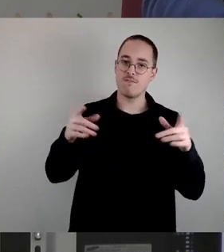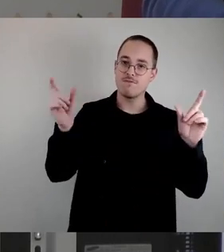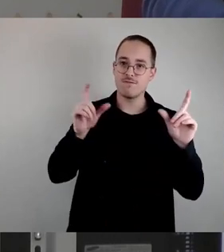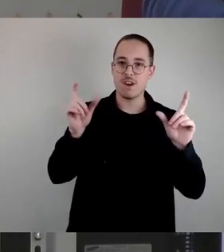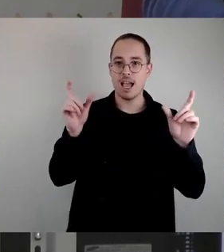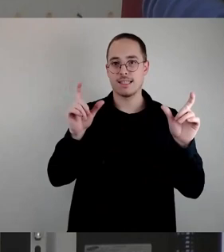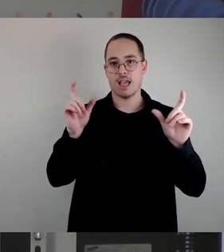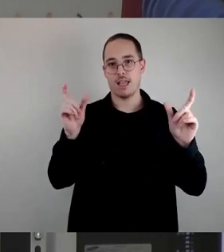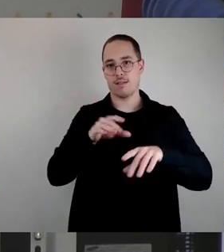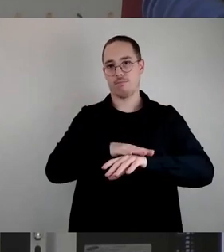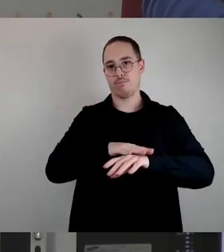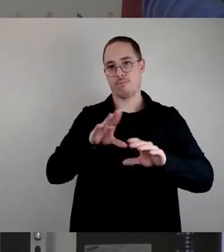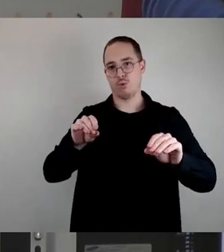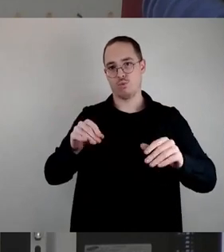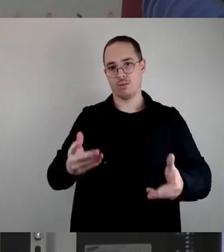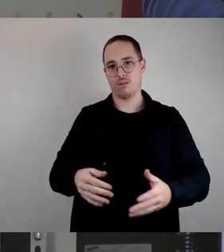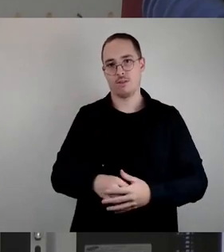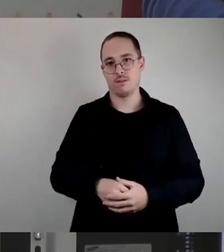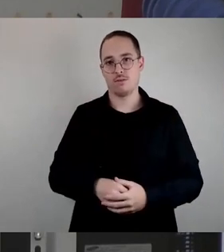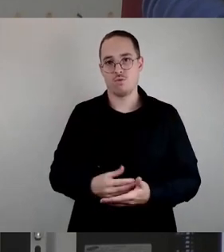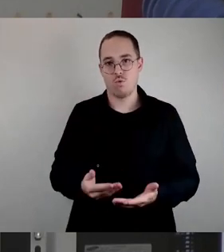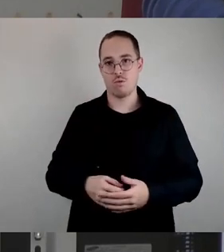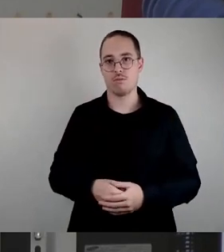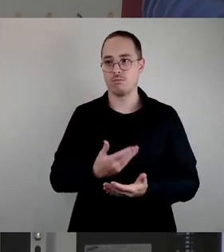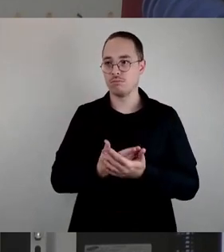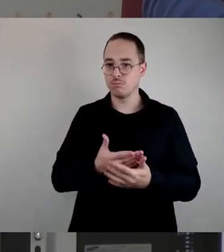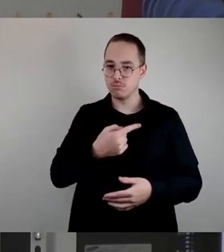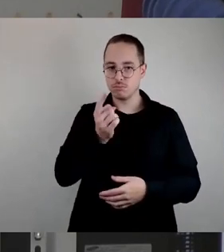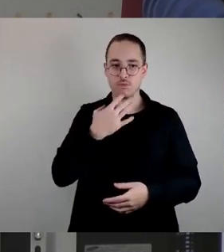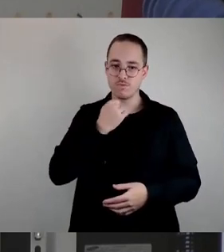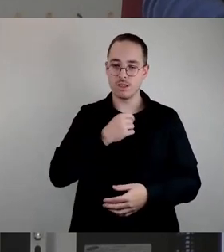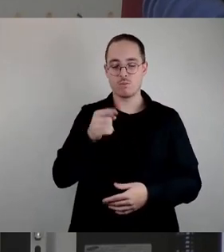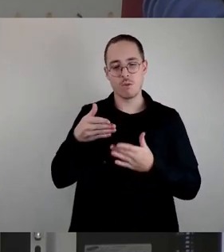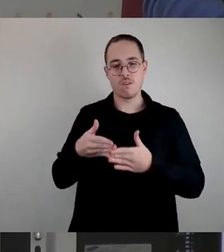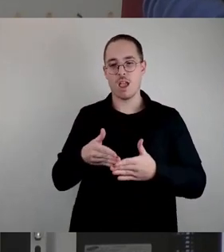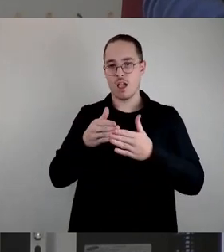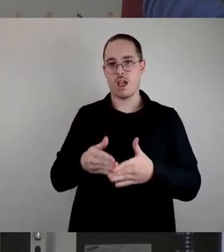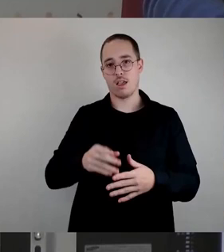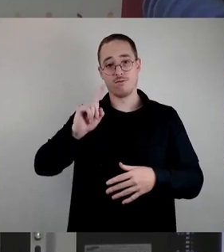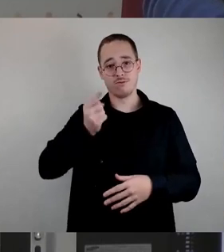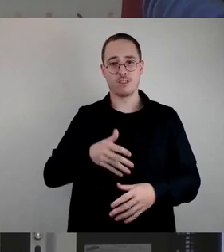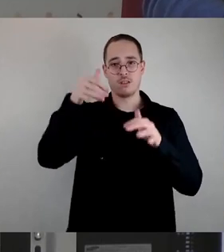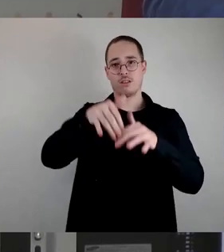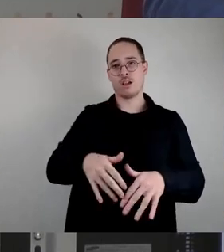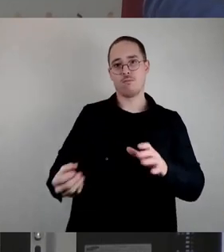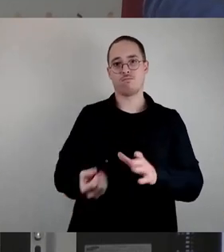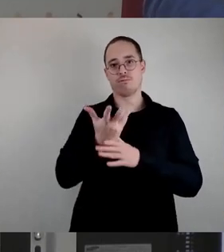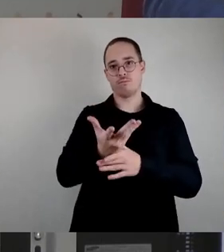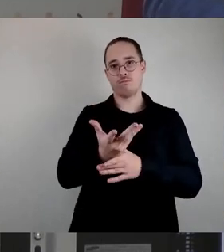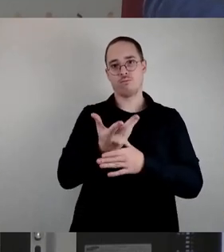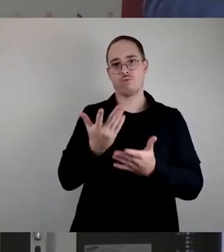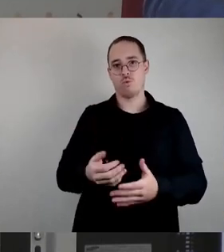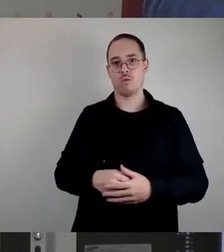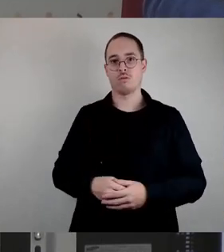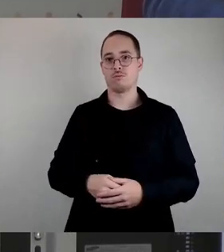Fähre wieder in Betrieb nehmen. Und wenn man will, geht es auch mal, zum Beispiel beim Kirchentag wurde mal temporär eine Fähre in Betrieb genommen. War eine